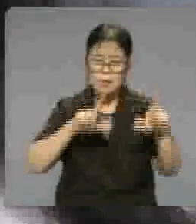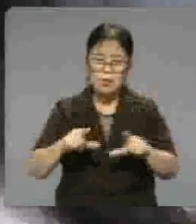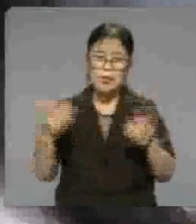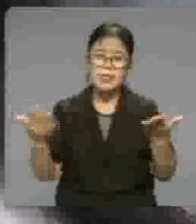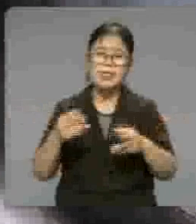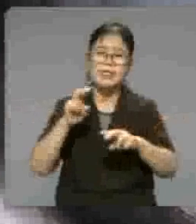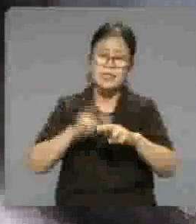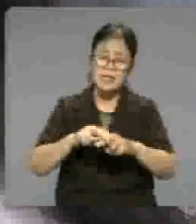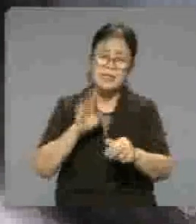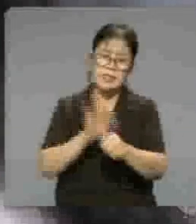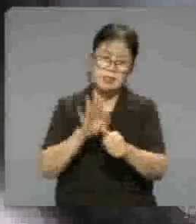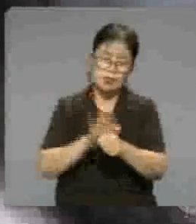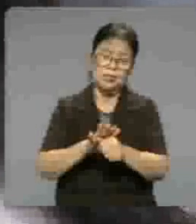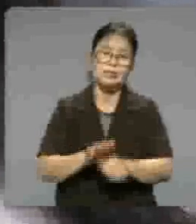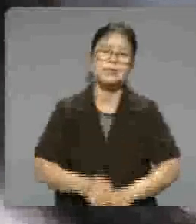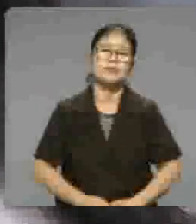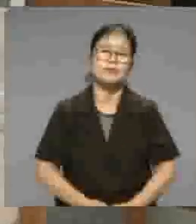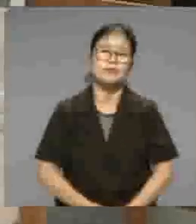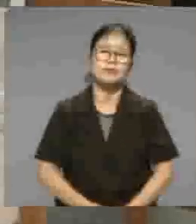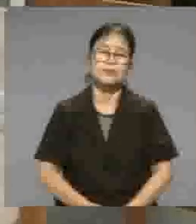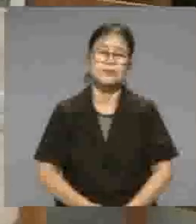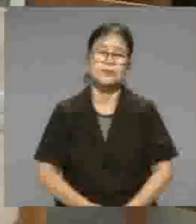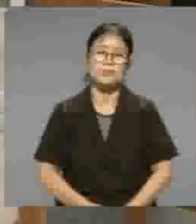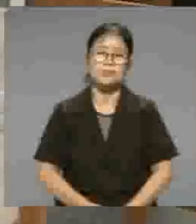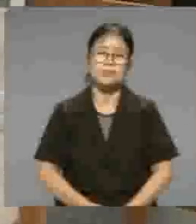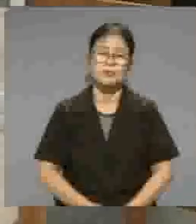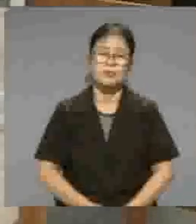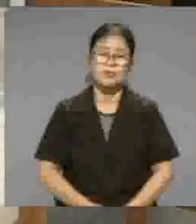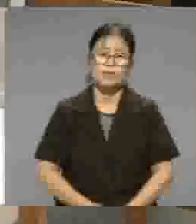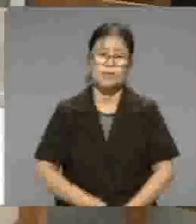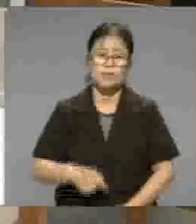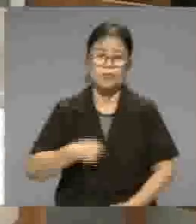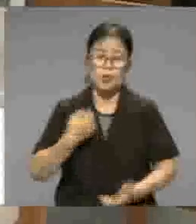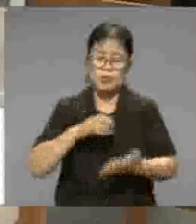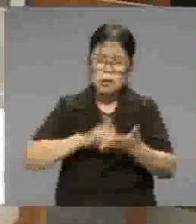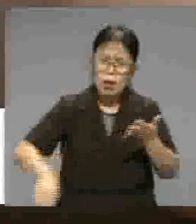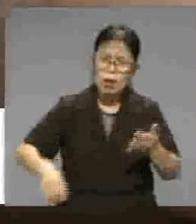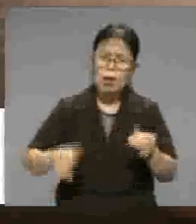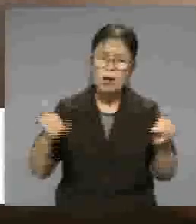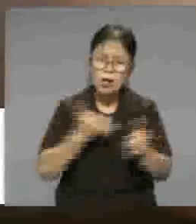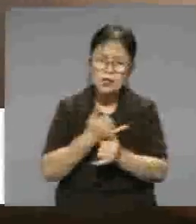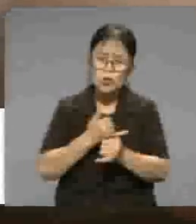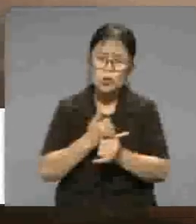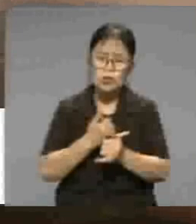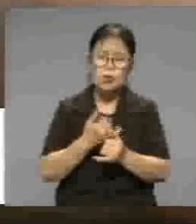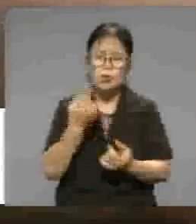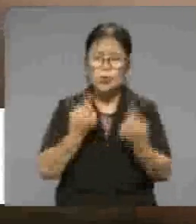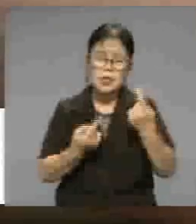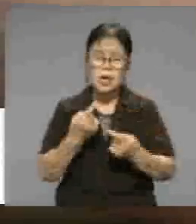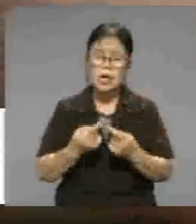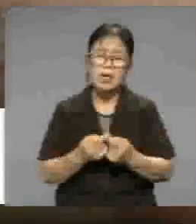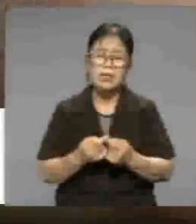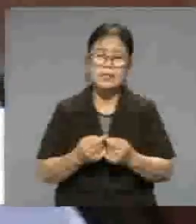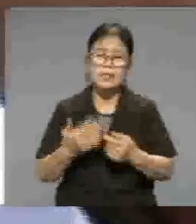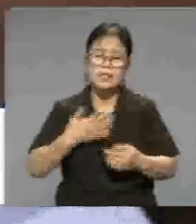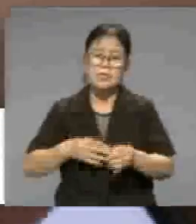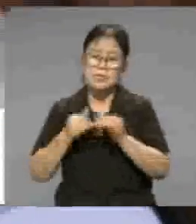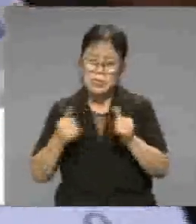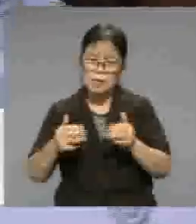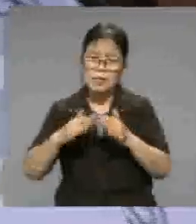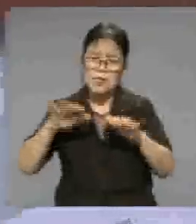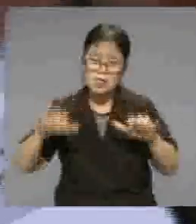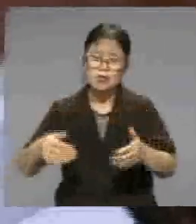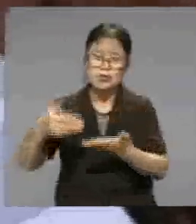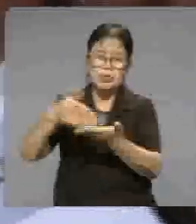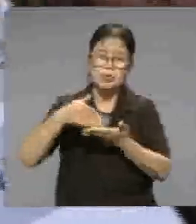지원이 뒤를 이었습니다. 본인을 제외하면 가족, 친인척보다 지인이나 이웃의 제보가 더